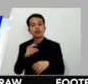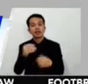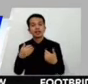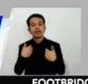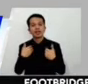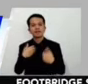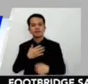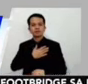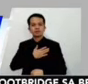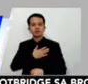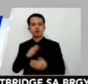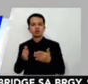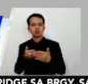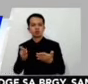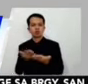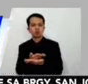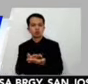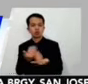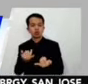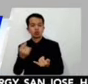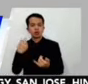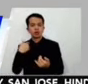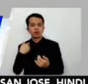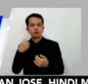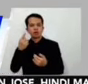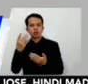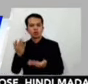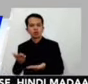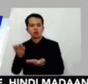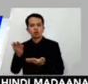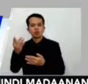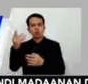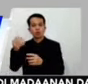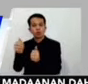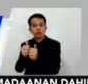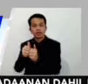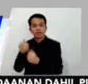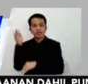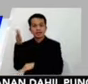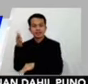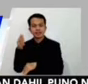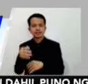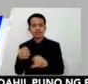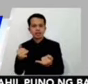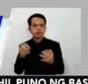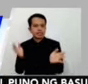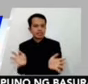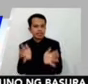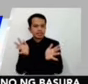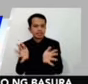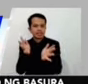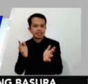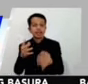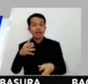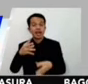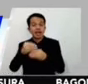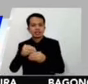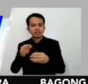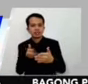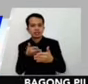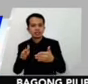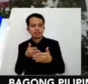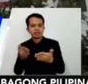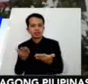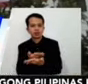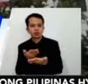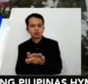linggo kasabay ng flag raising ceremony. Pati local government units o LGU ay hinihikayat na gawin din ito. Ito raw ay para maitanim lalo ang